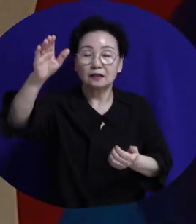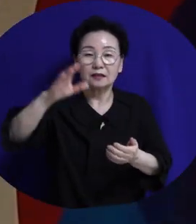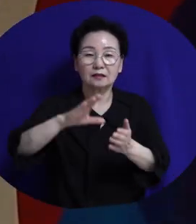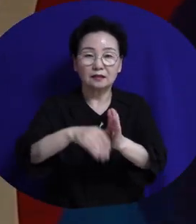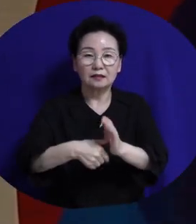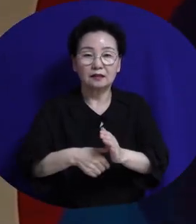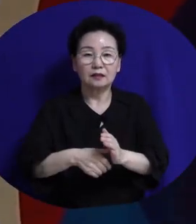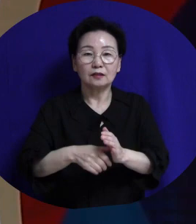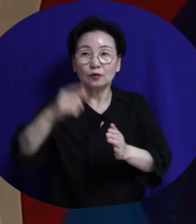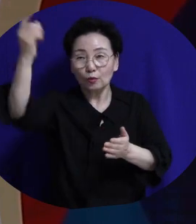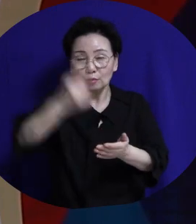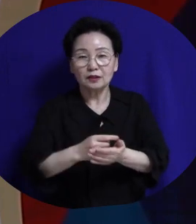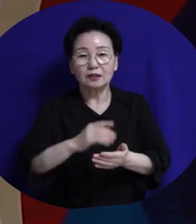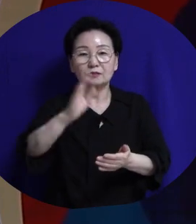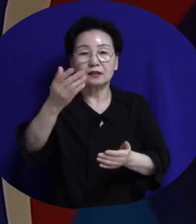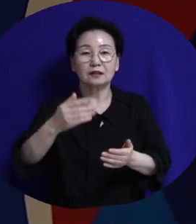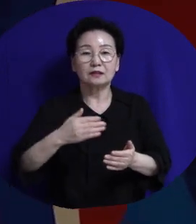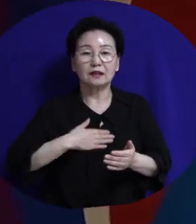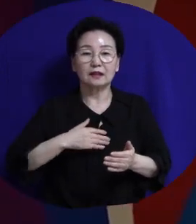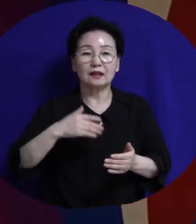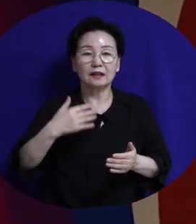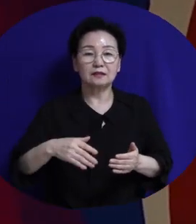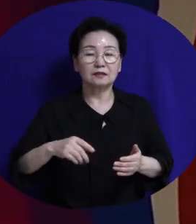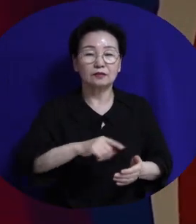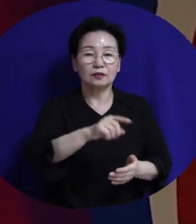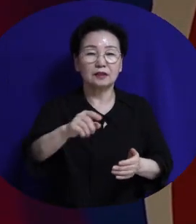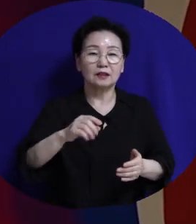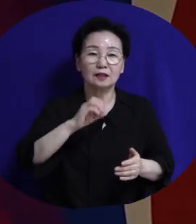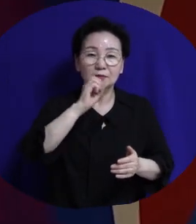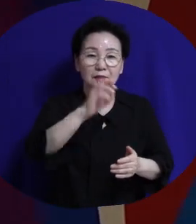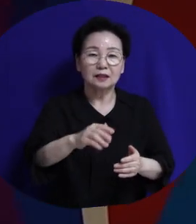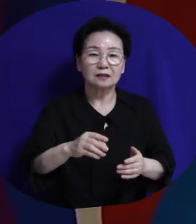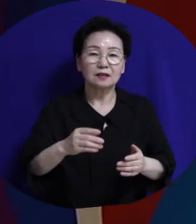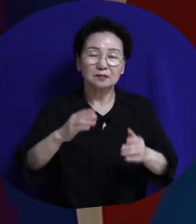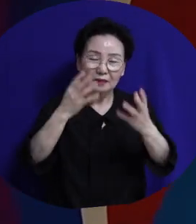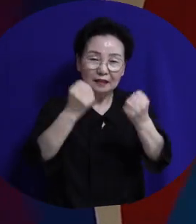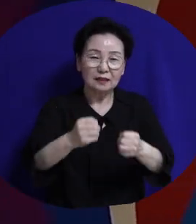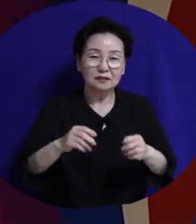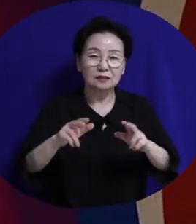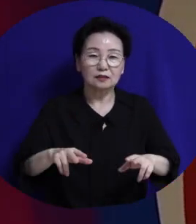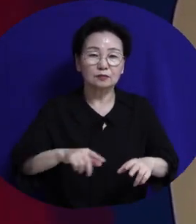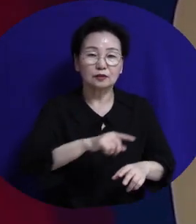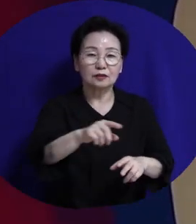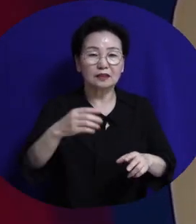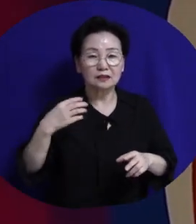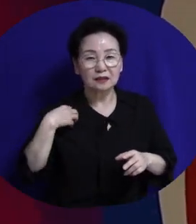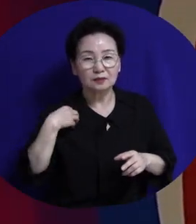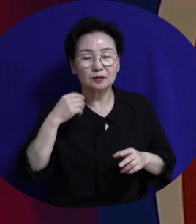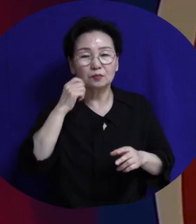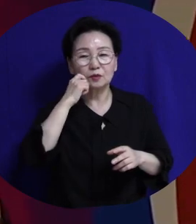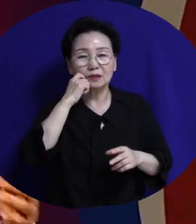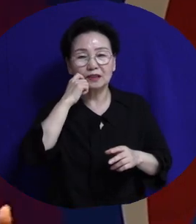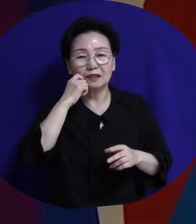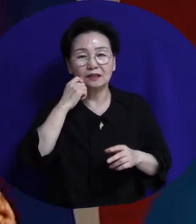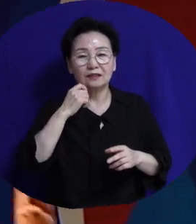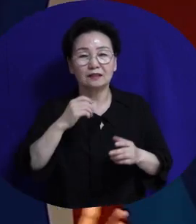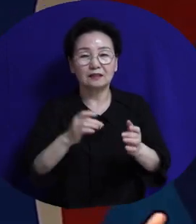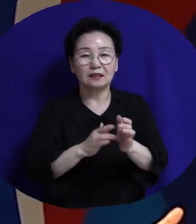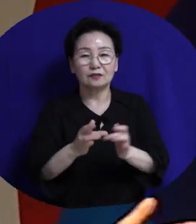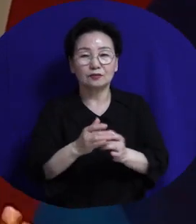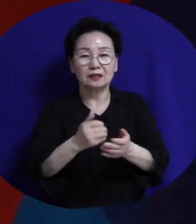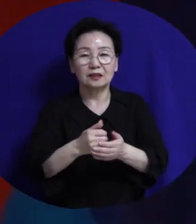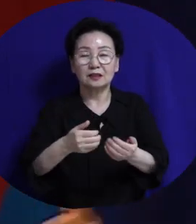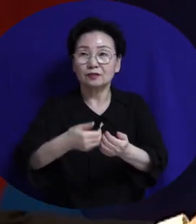거예요. 내가 아직도 너희에게 이를 것이 많으나 지금은 너희가 감당치 못하리라. 예수님이 떠나기 전에 제자들이